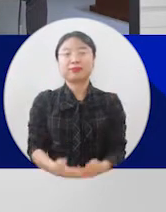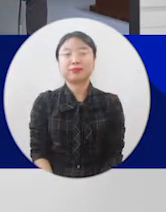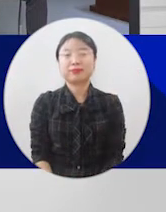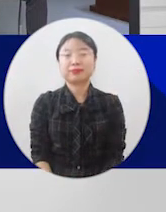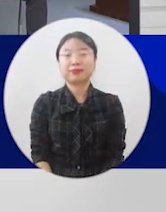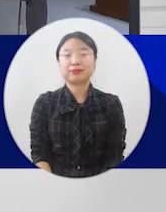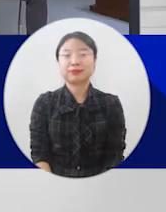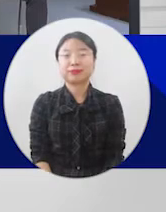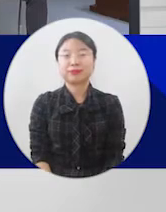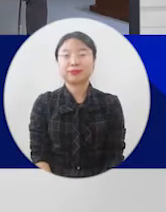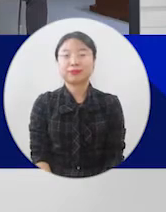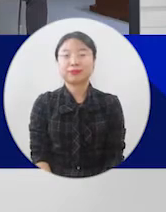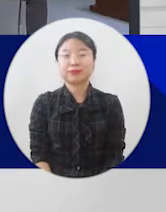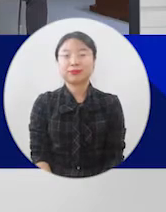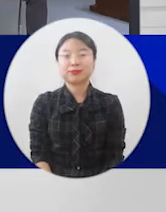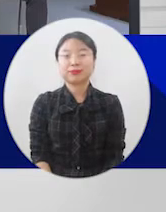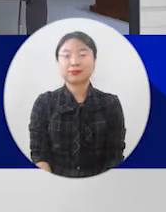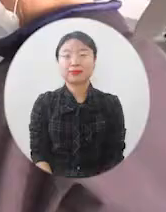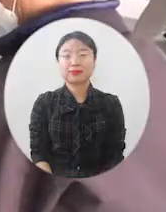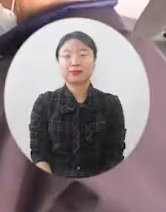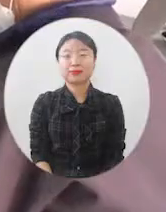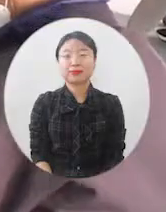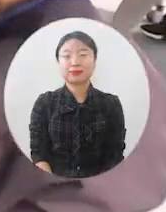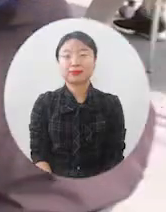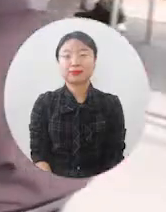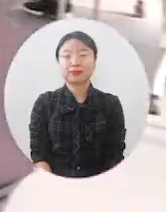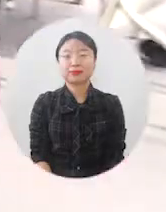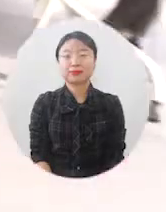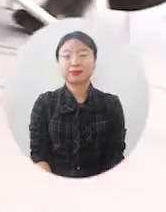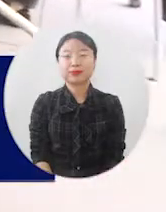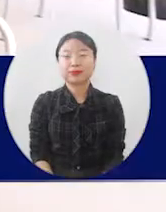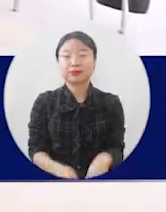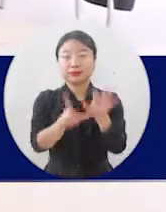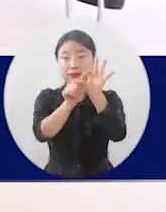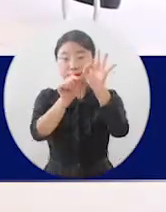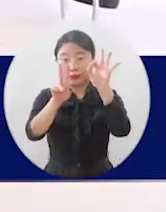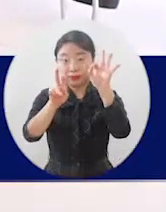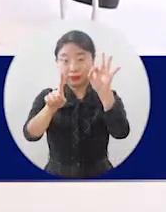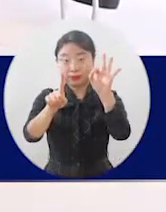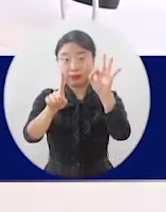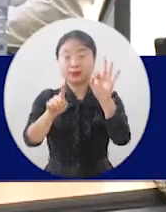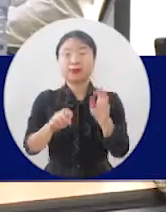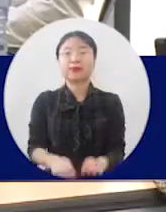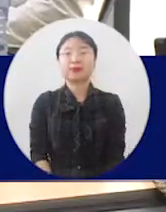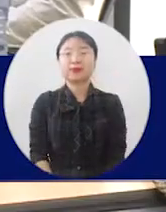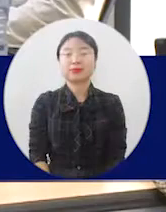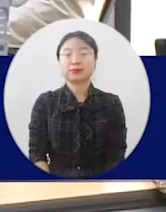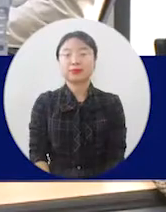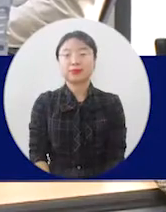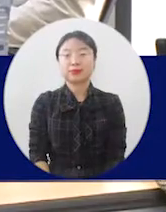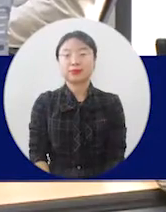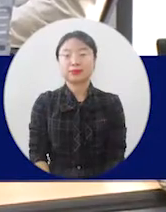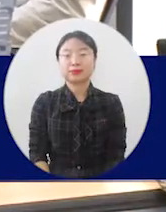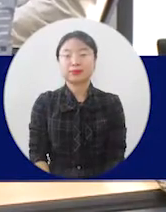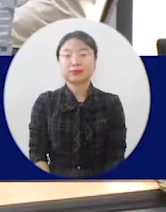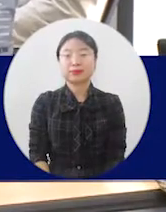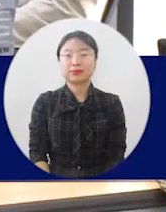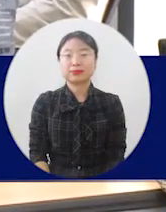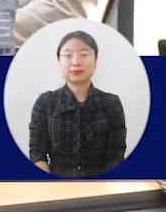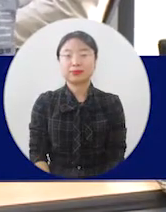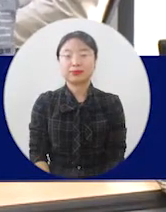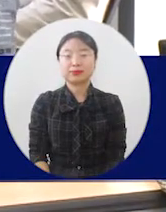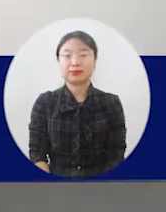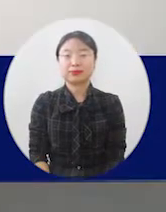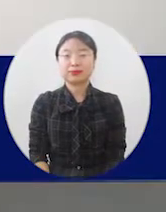의왕시민정원사 조경가든 수료식이 열렸습니다. 10월 21일 의왕조류생태과학관에서